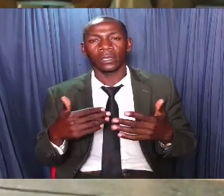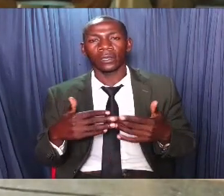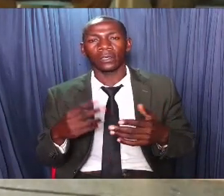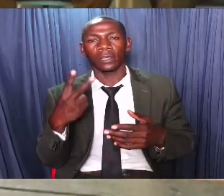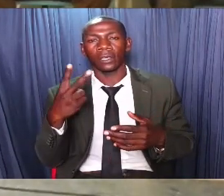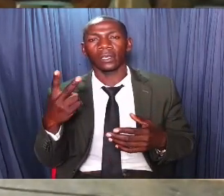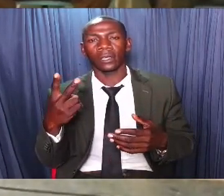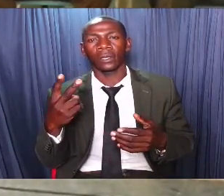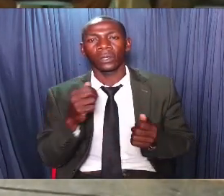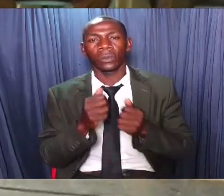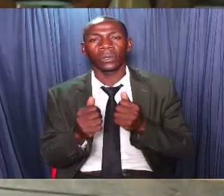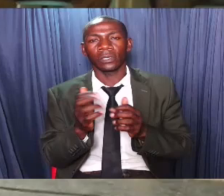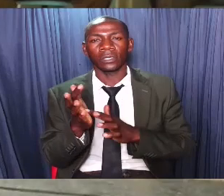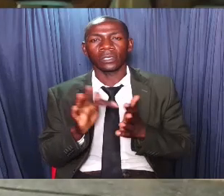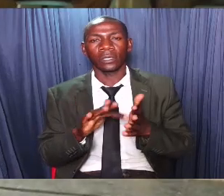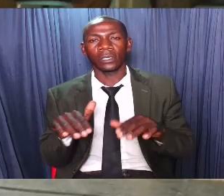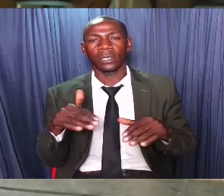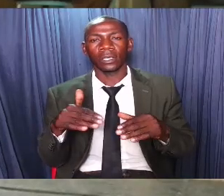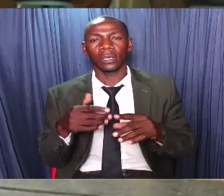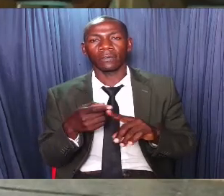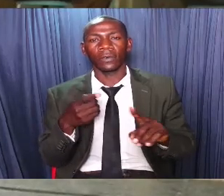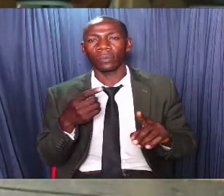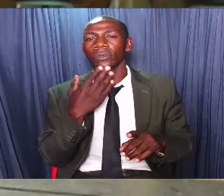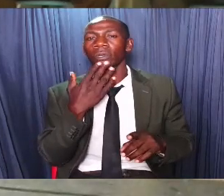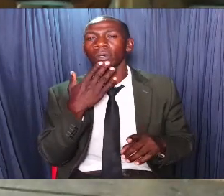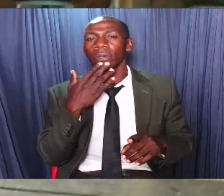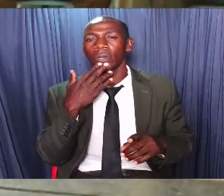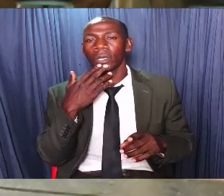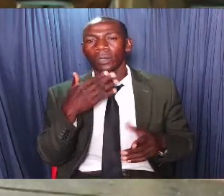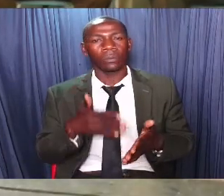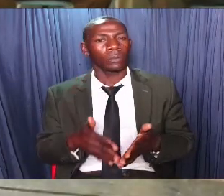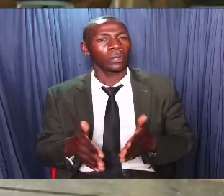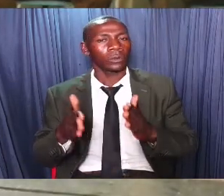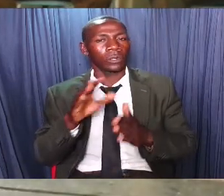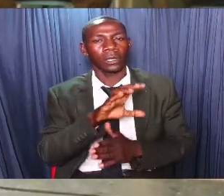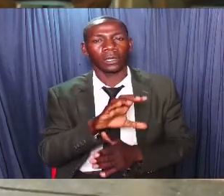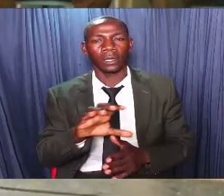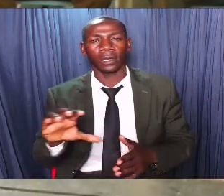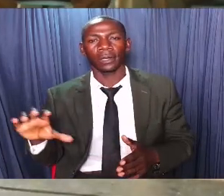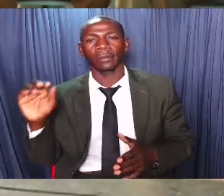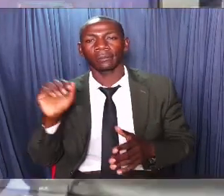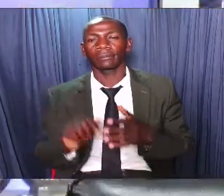pili aliyoifanya Yesu alipokuwa ametoka Uyahudi kufika Galilaya. Ndio.